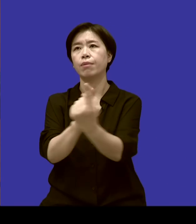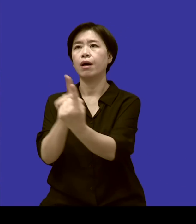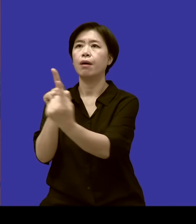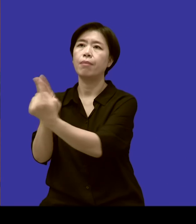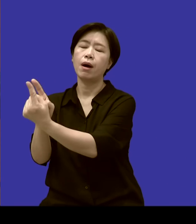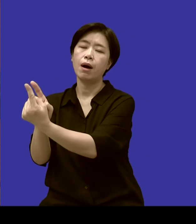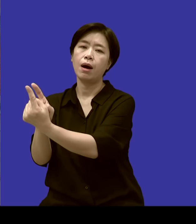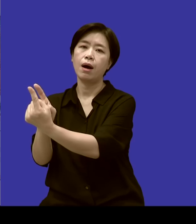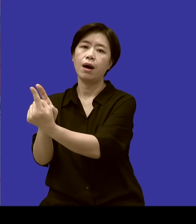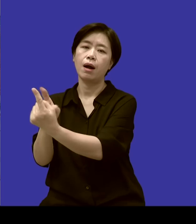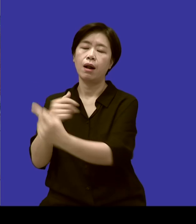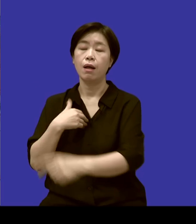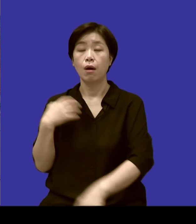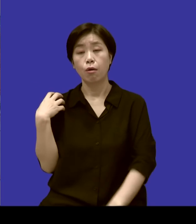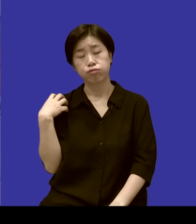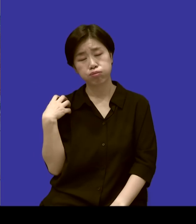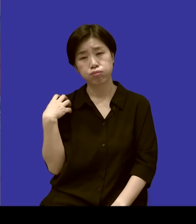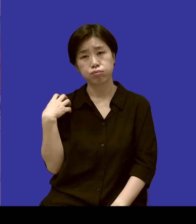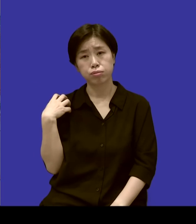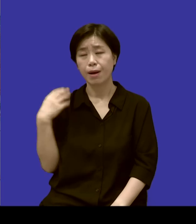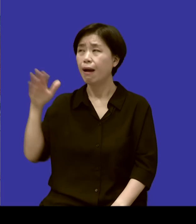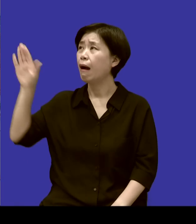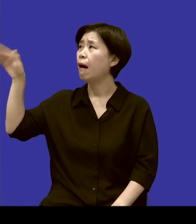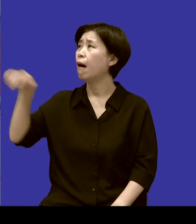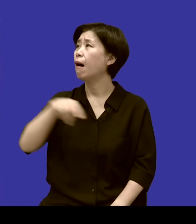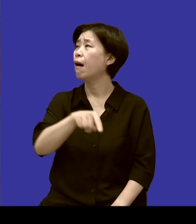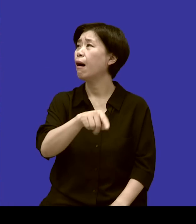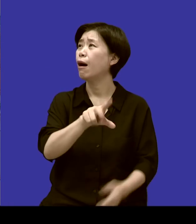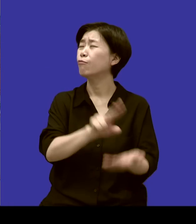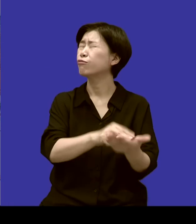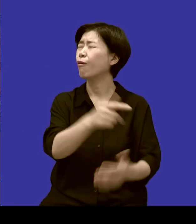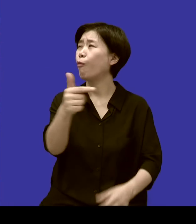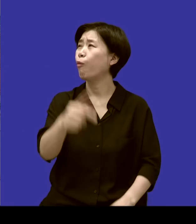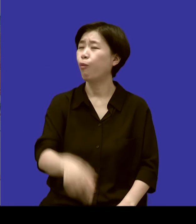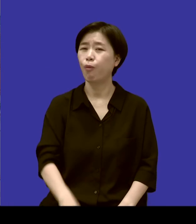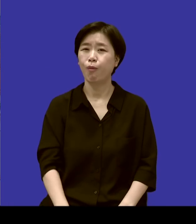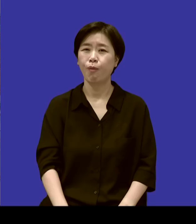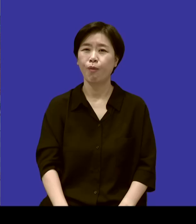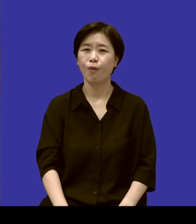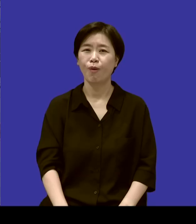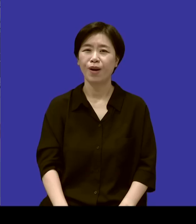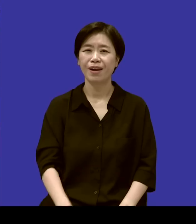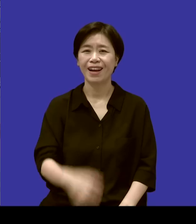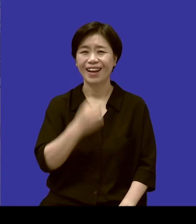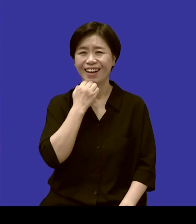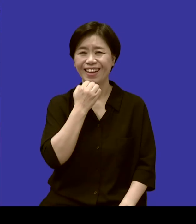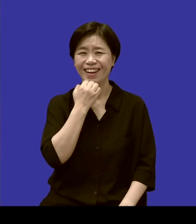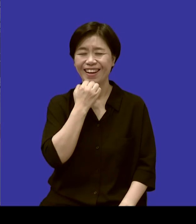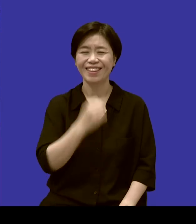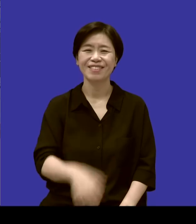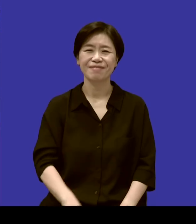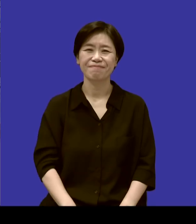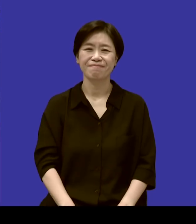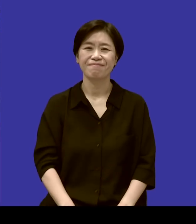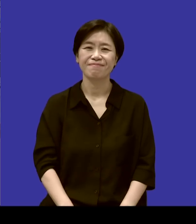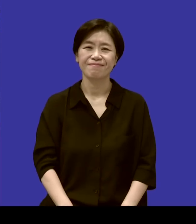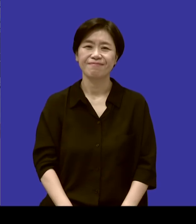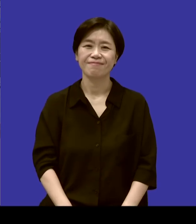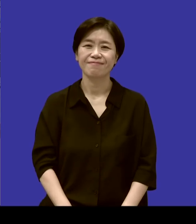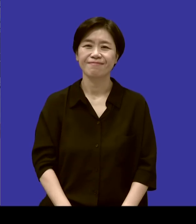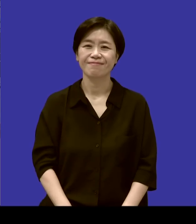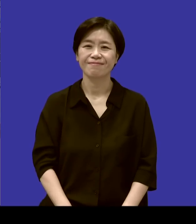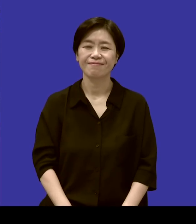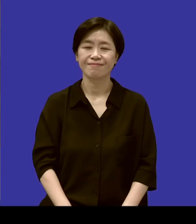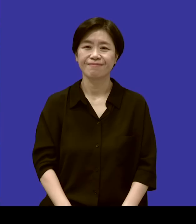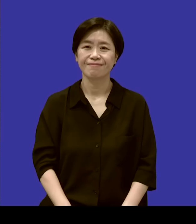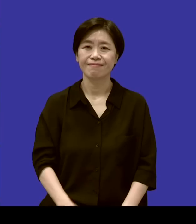부담이 탁 오는 거야. 어머 하나님 너무 세요. 또 겁은 또 많으시고 귀는 얇고 의욕은 넘치는데.